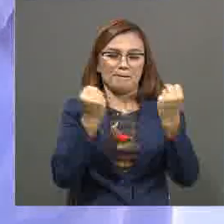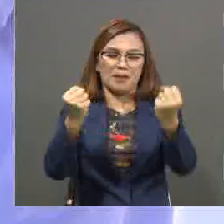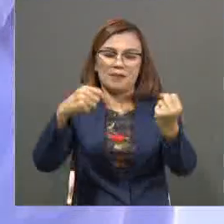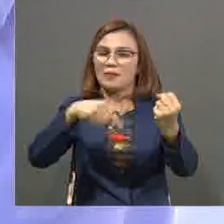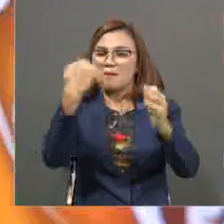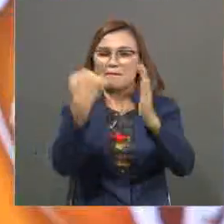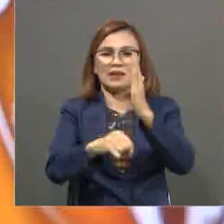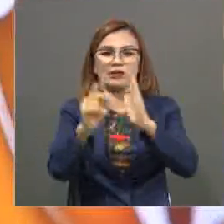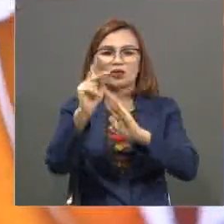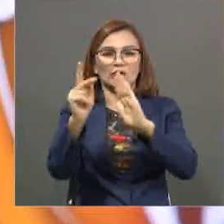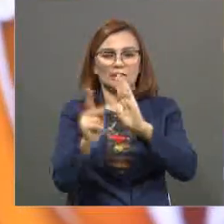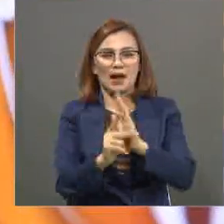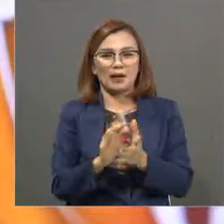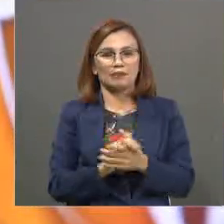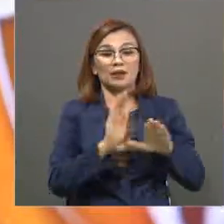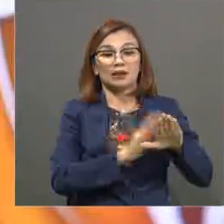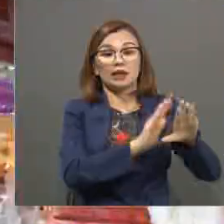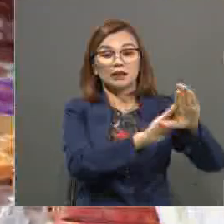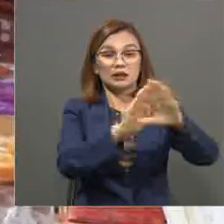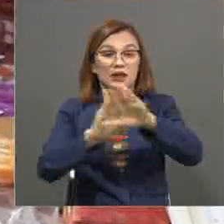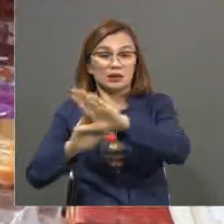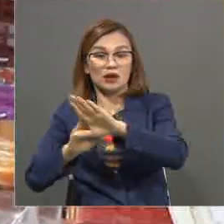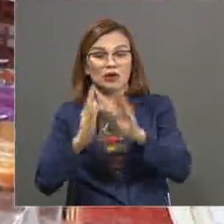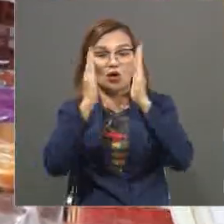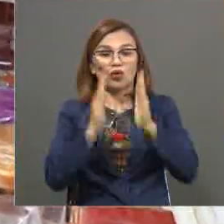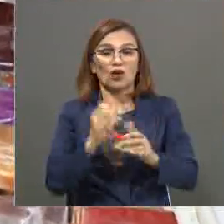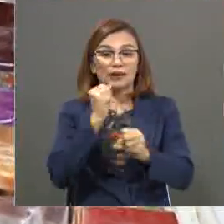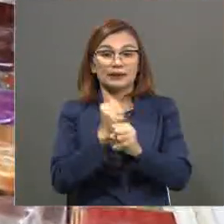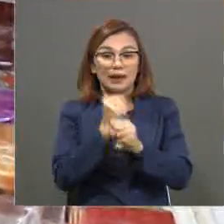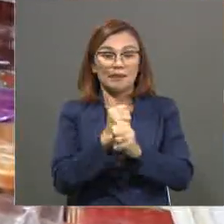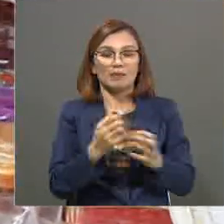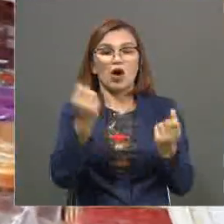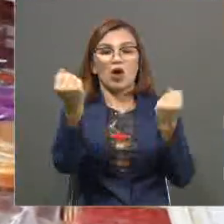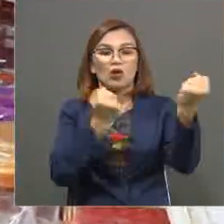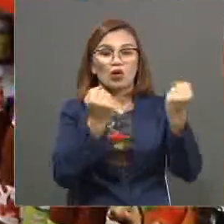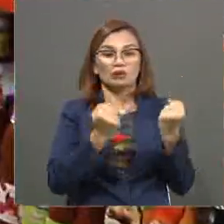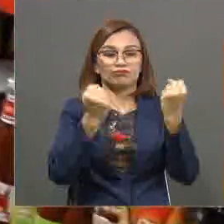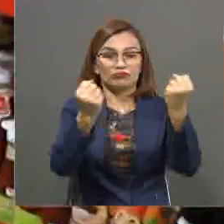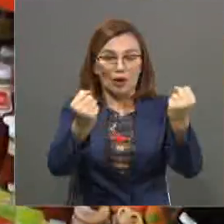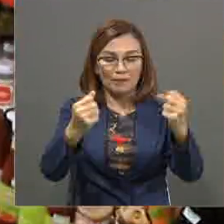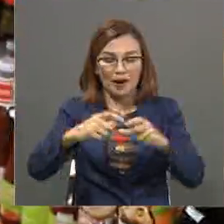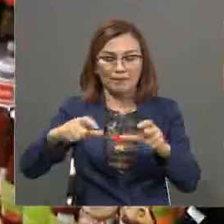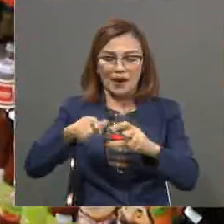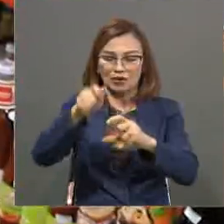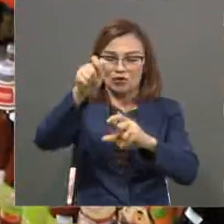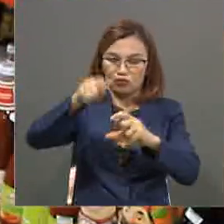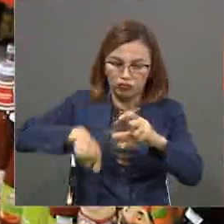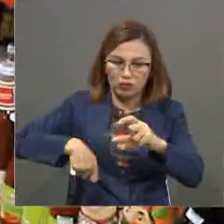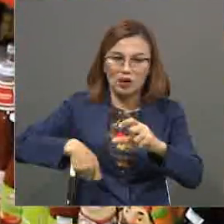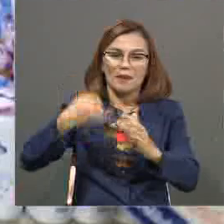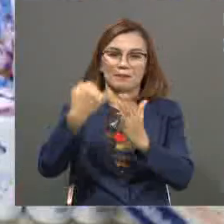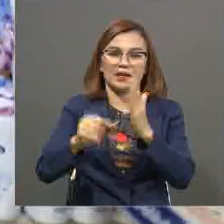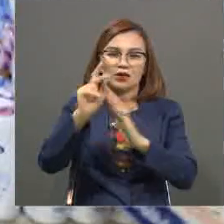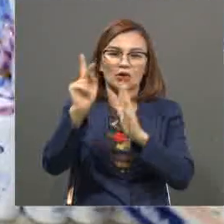ครับแล้วก็ขอเตือนคนที่ทำแบบเนะเอารถเร่คอยไปดูดสวมศิทธิ์คนอื่นเนี่ยมีโทษทั้งแพ่งทั้ง